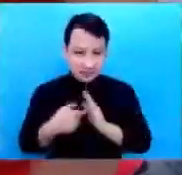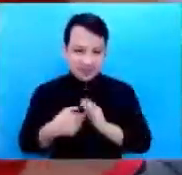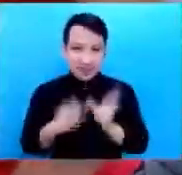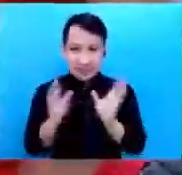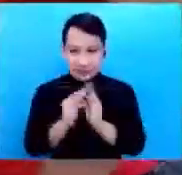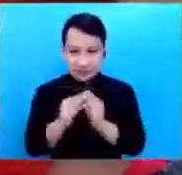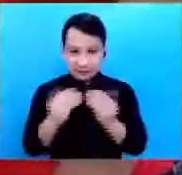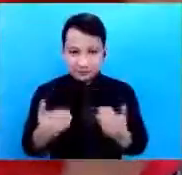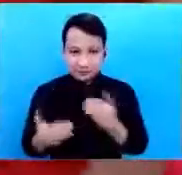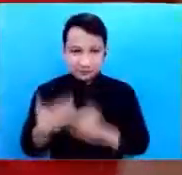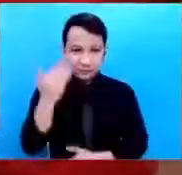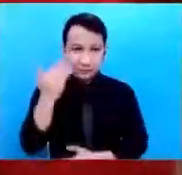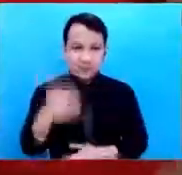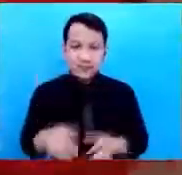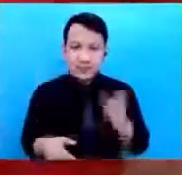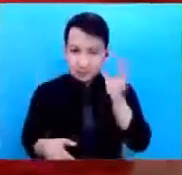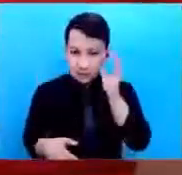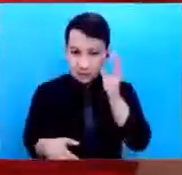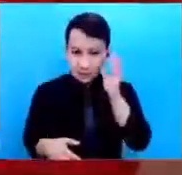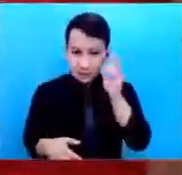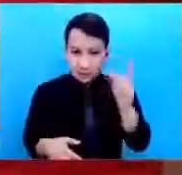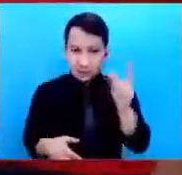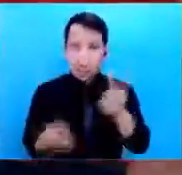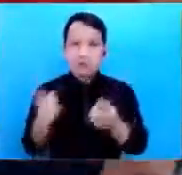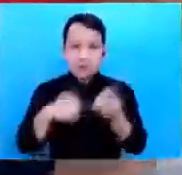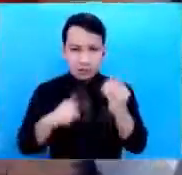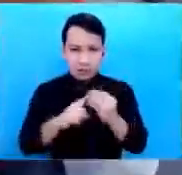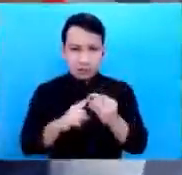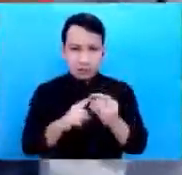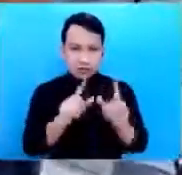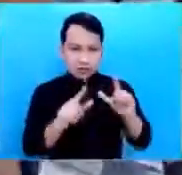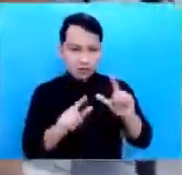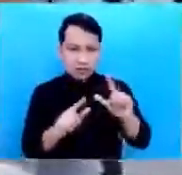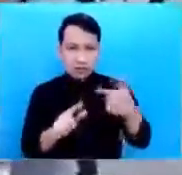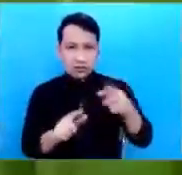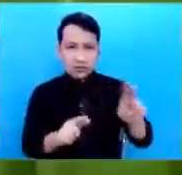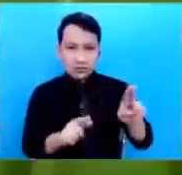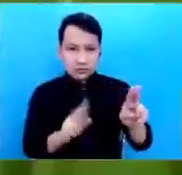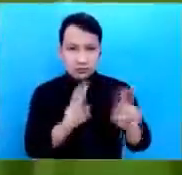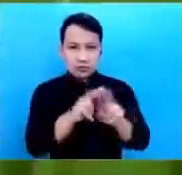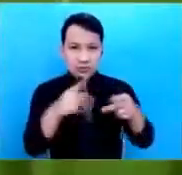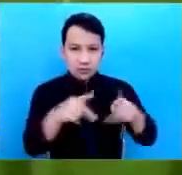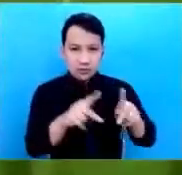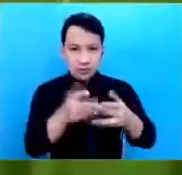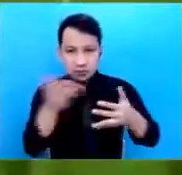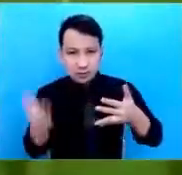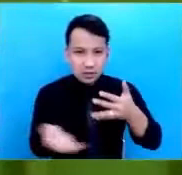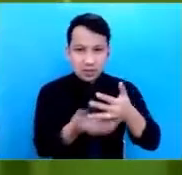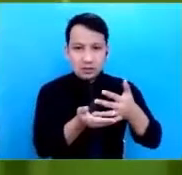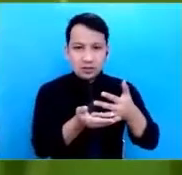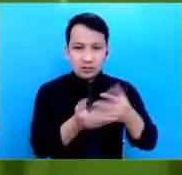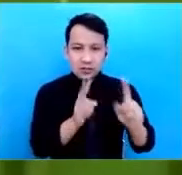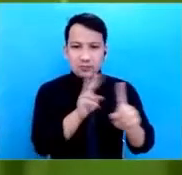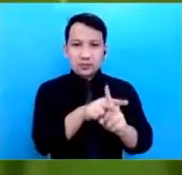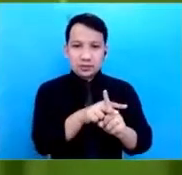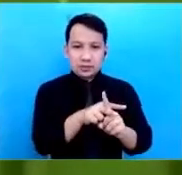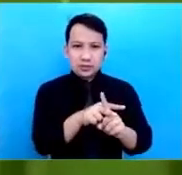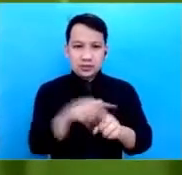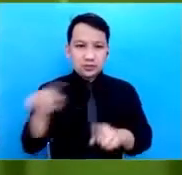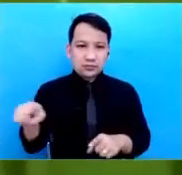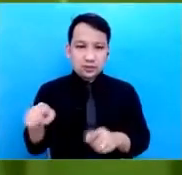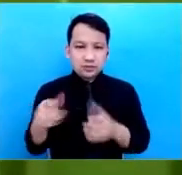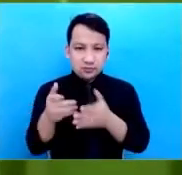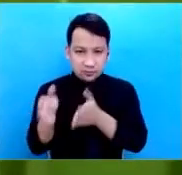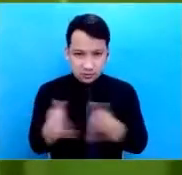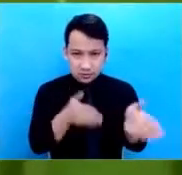ngayong umaga, sabi ni Caliodi, ay nagka-problema sa LGU permit na kailangan i-attach doon sa application. Bagay na inaayos